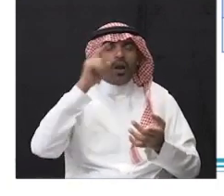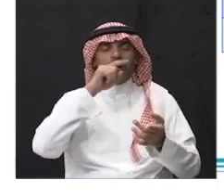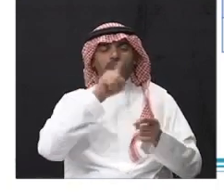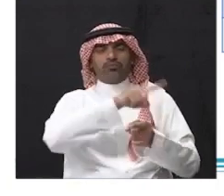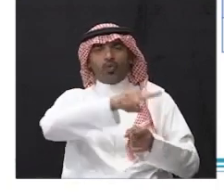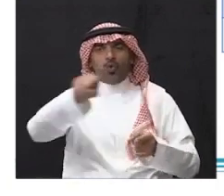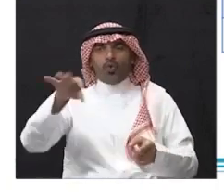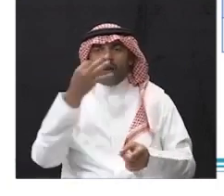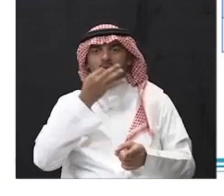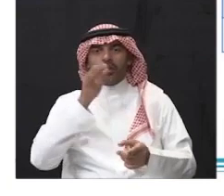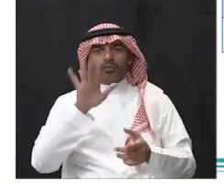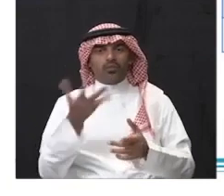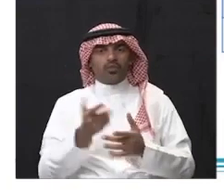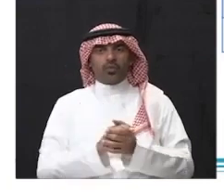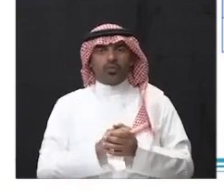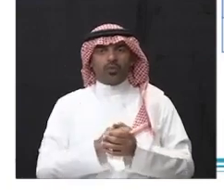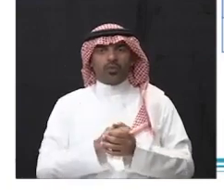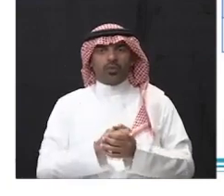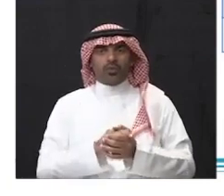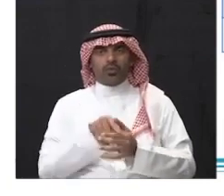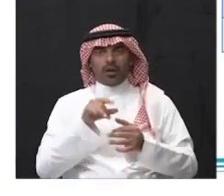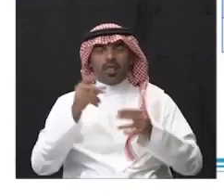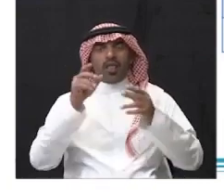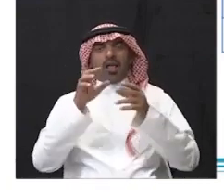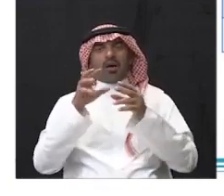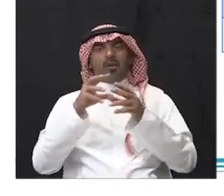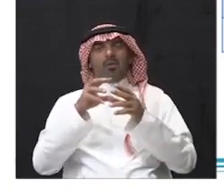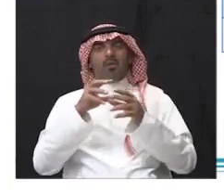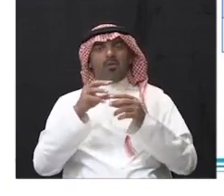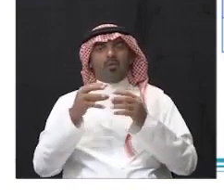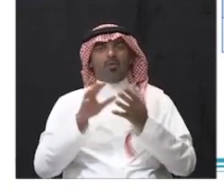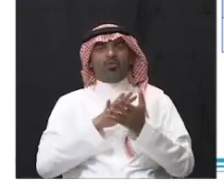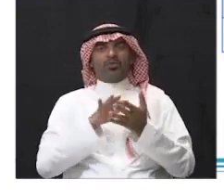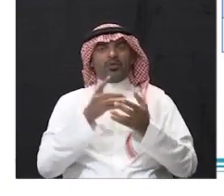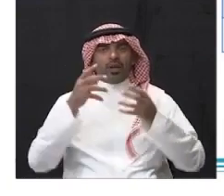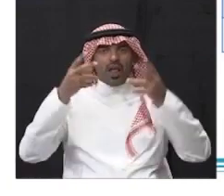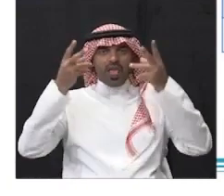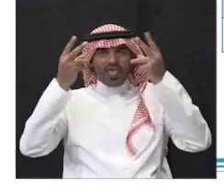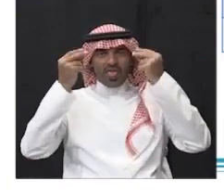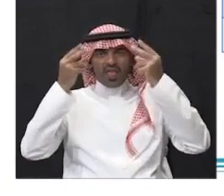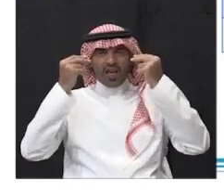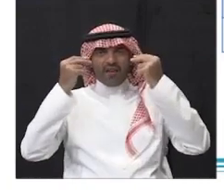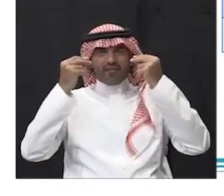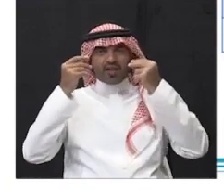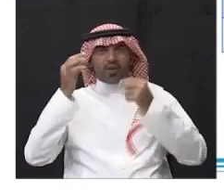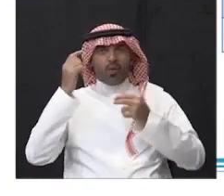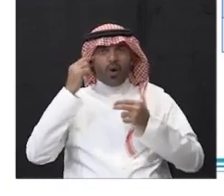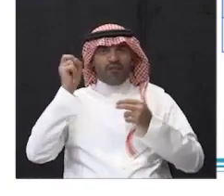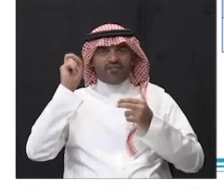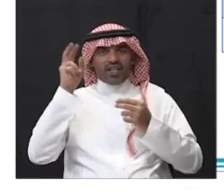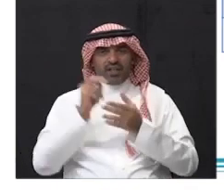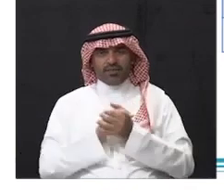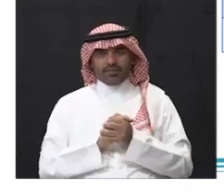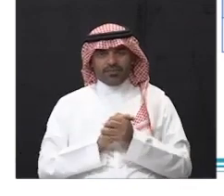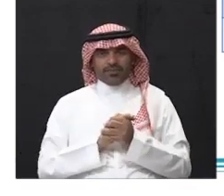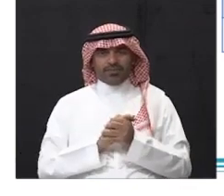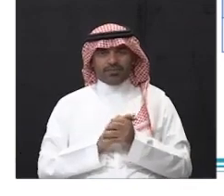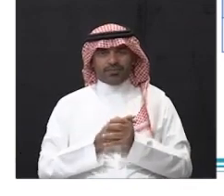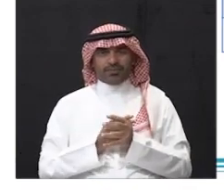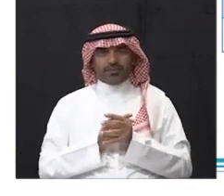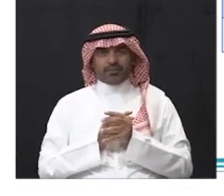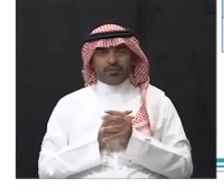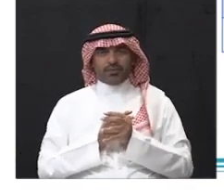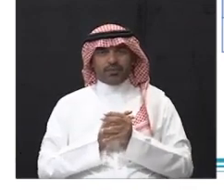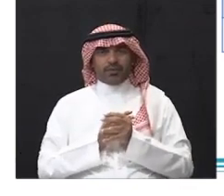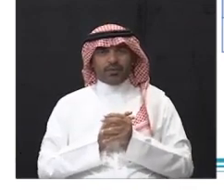بعد ذلك ننتقل، إبقاء المستعمرات متخلفة صناعيا لبقاء تبعيتها للاستعمار، كذلك أي